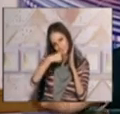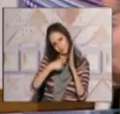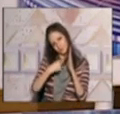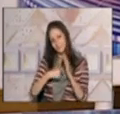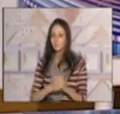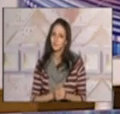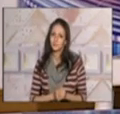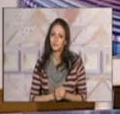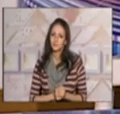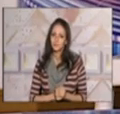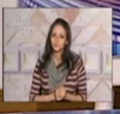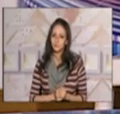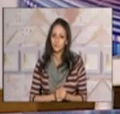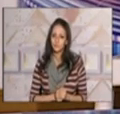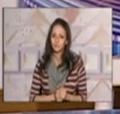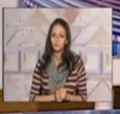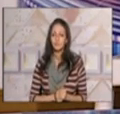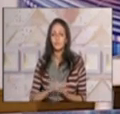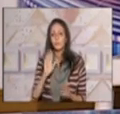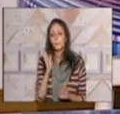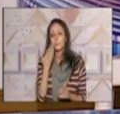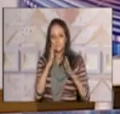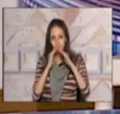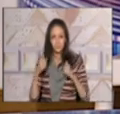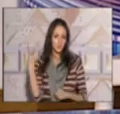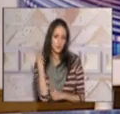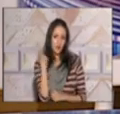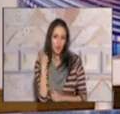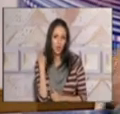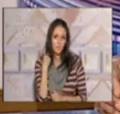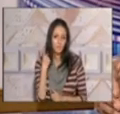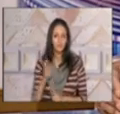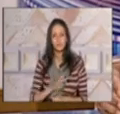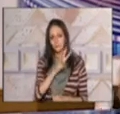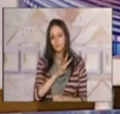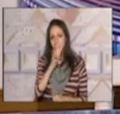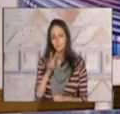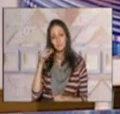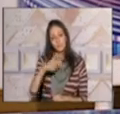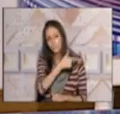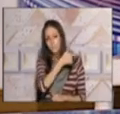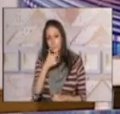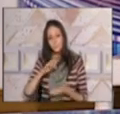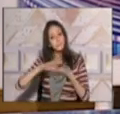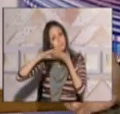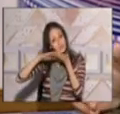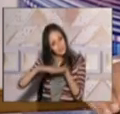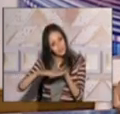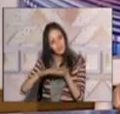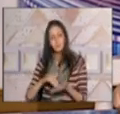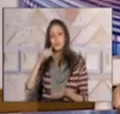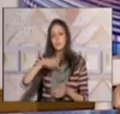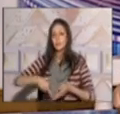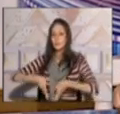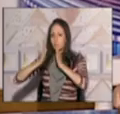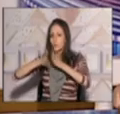لو رحنا على بوابه مصر الرقميه هنلاقي ان في دلوقتي ما يقرب من 100 خدمه موجودين الكترونيا من قطاعات مختلفه،